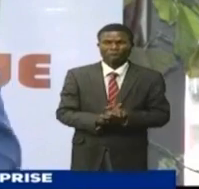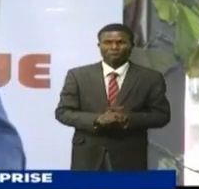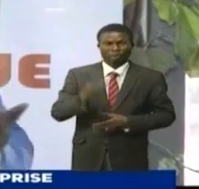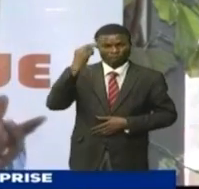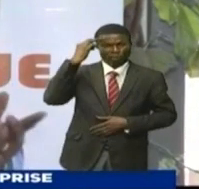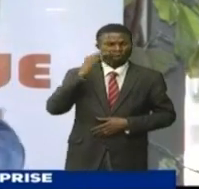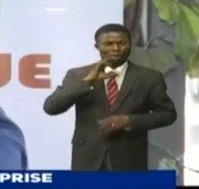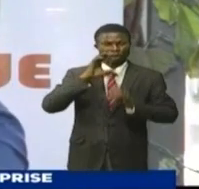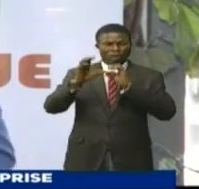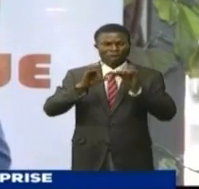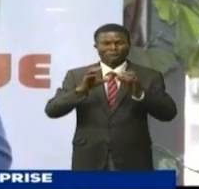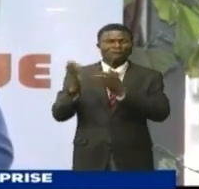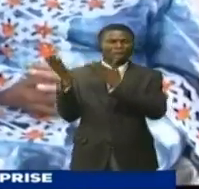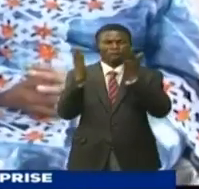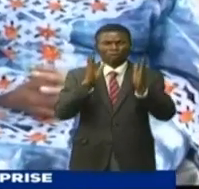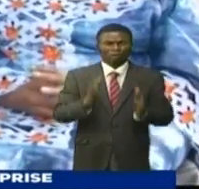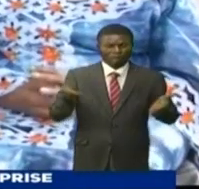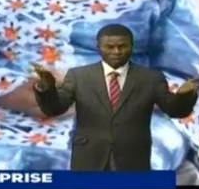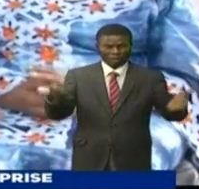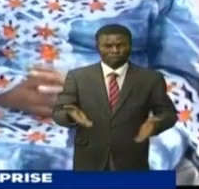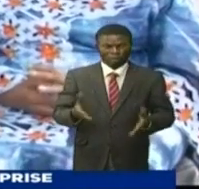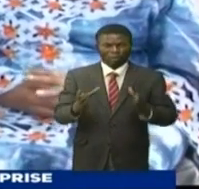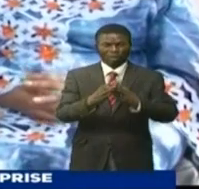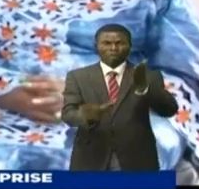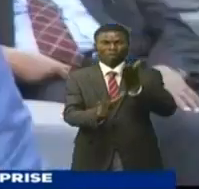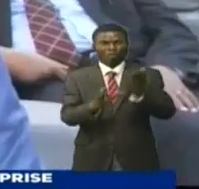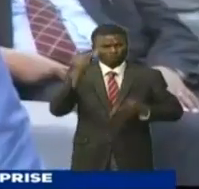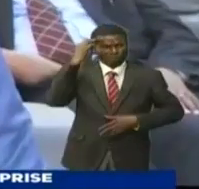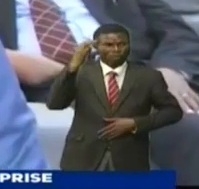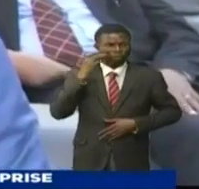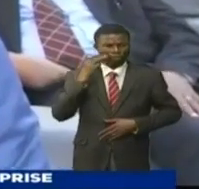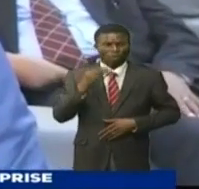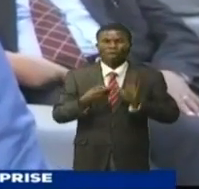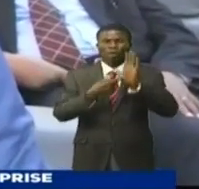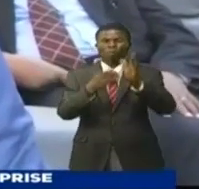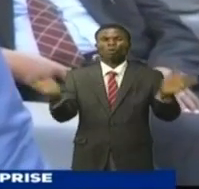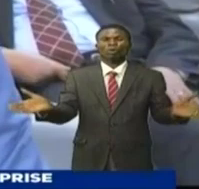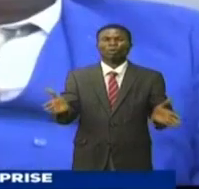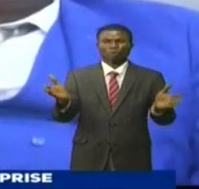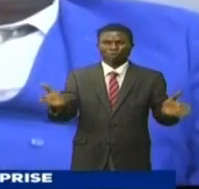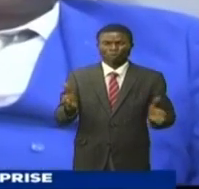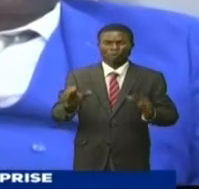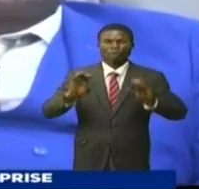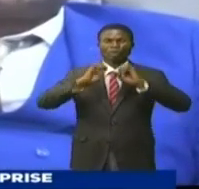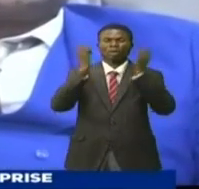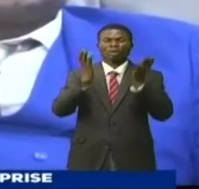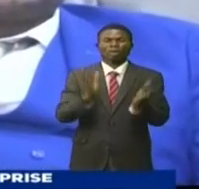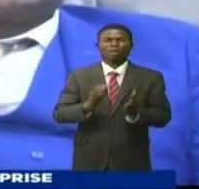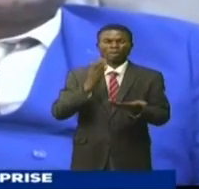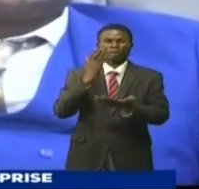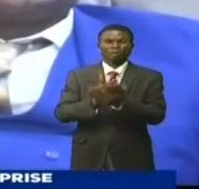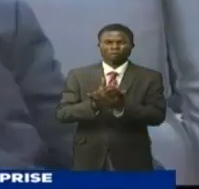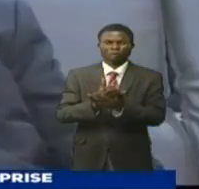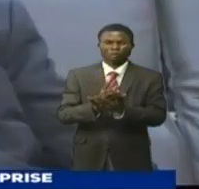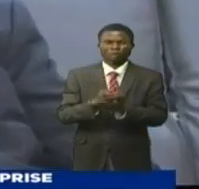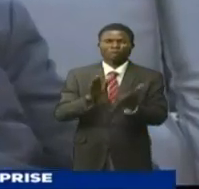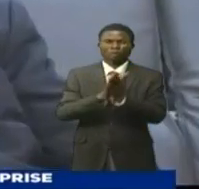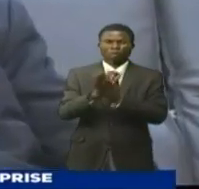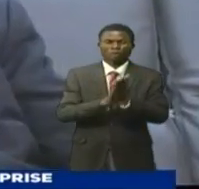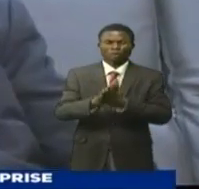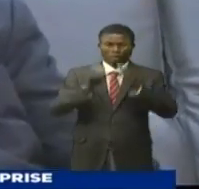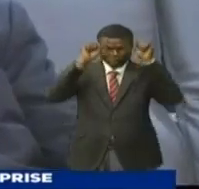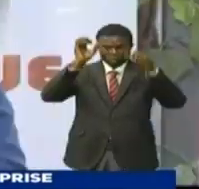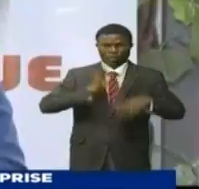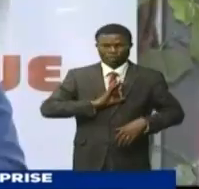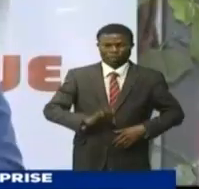a souligné que sa présence et celle du vice ministre est un signe d'encouragement de l'entrepreneuriat privé comme le souhaite le chef de